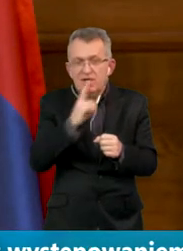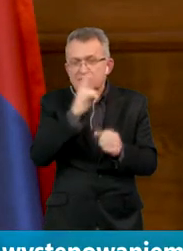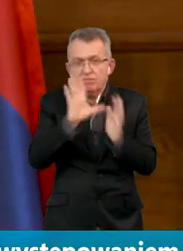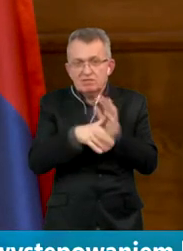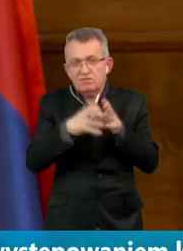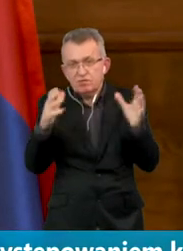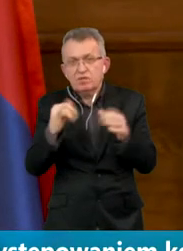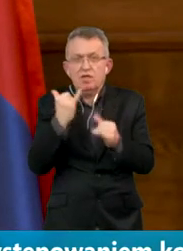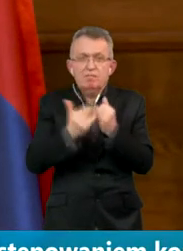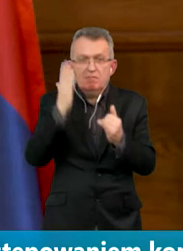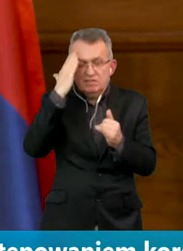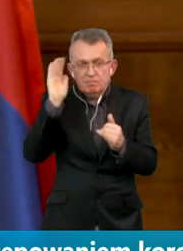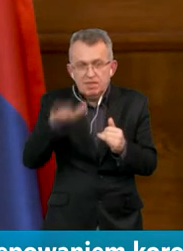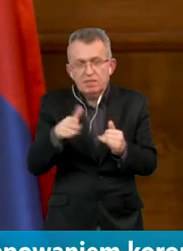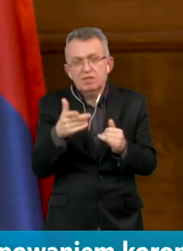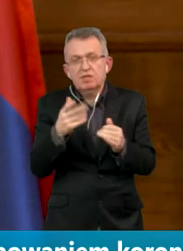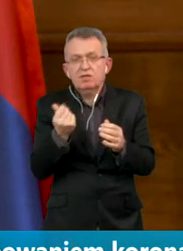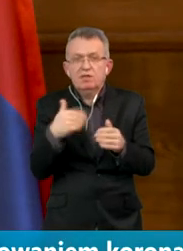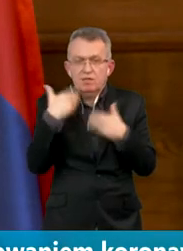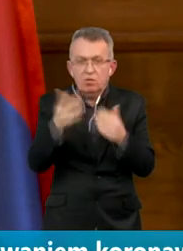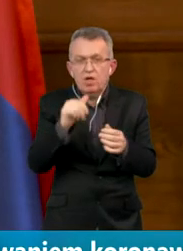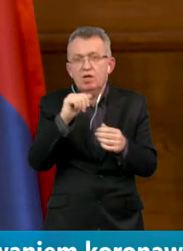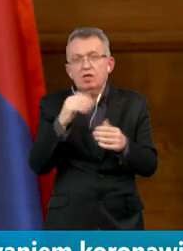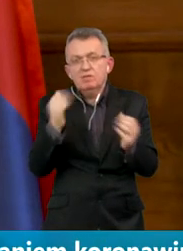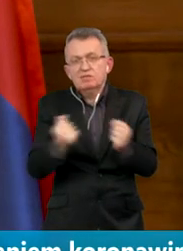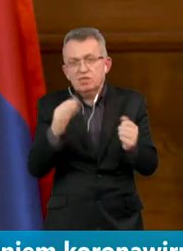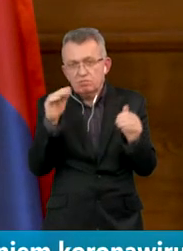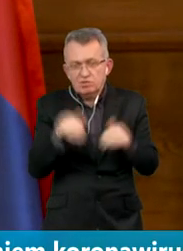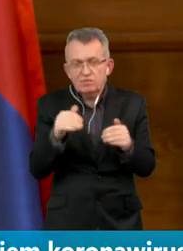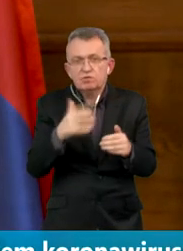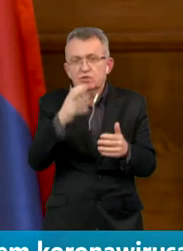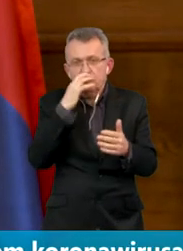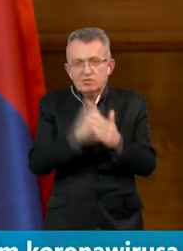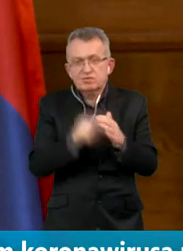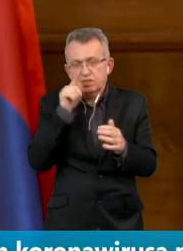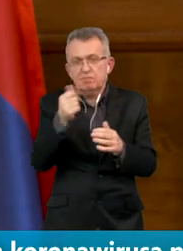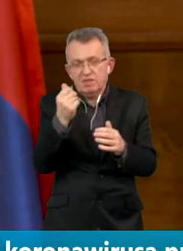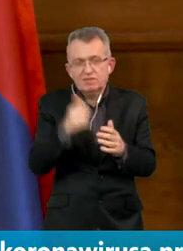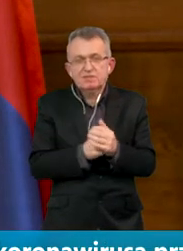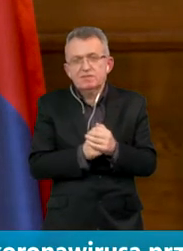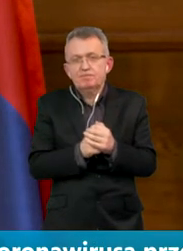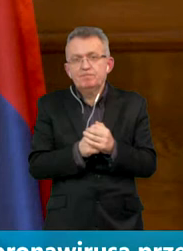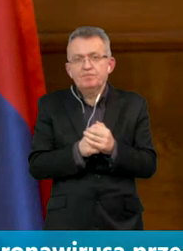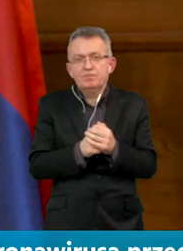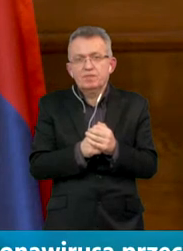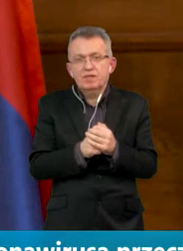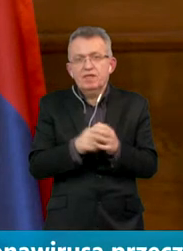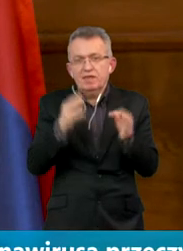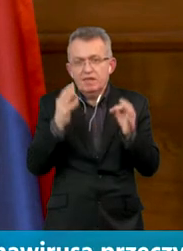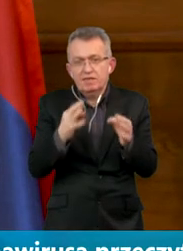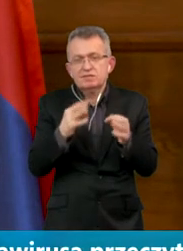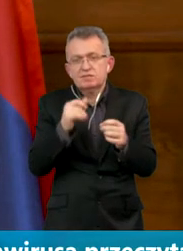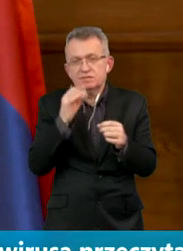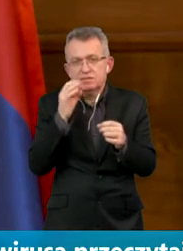wielkości, od liczby mieszkańców, dostaje odpowiednią szansę i możliwość skorzystania z tych pieniędzy. W tej